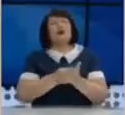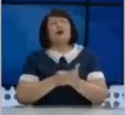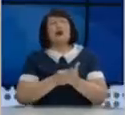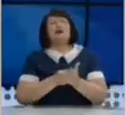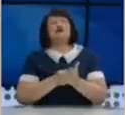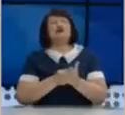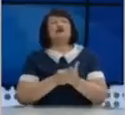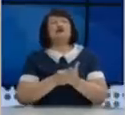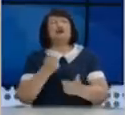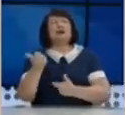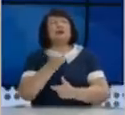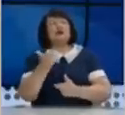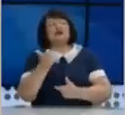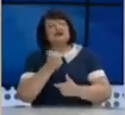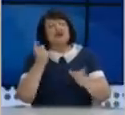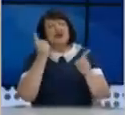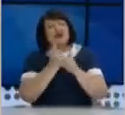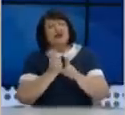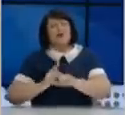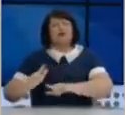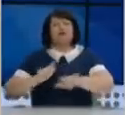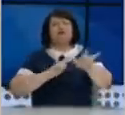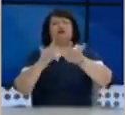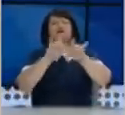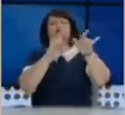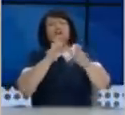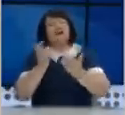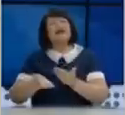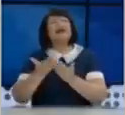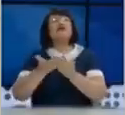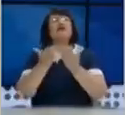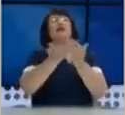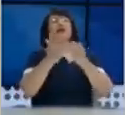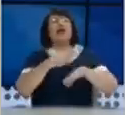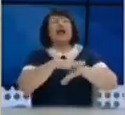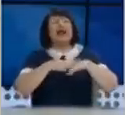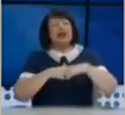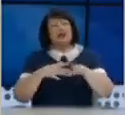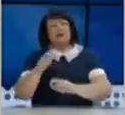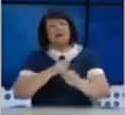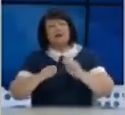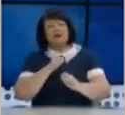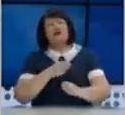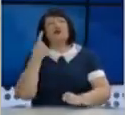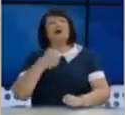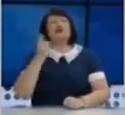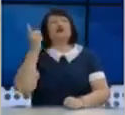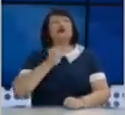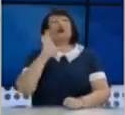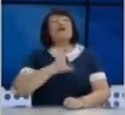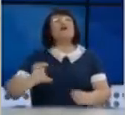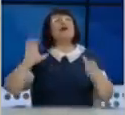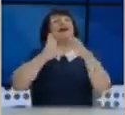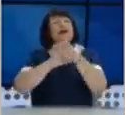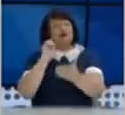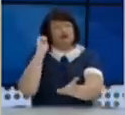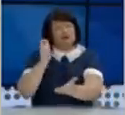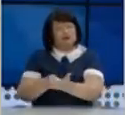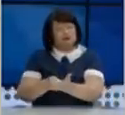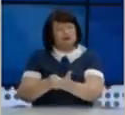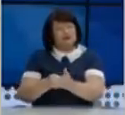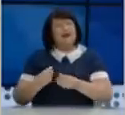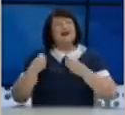των πυροσβεστικών αεροπλάνων για να ανοίξει η γραμμή παραγωγής στον Καναδά με 100% χρηματοδότηση από την Ευρωπαϊκή Ένωση και τη